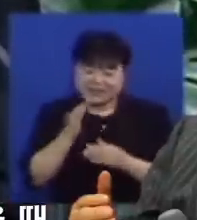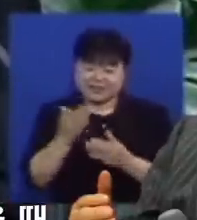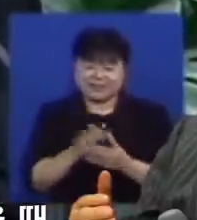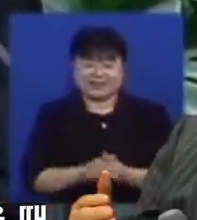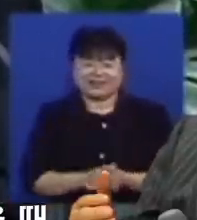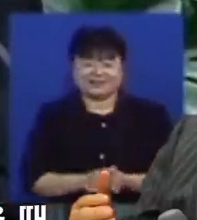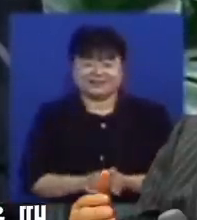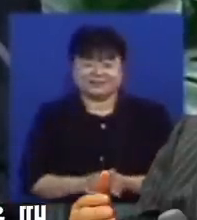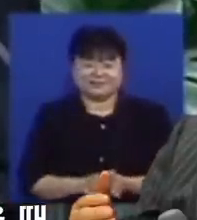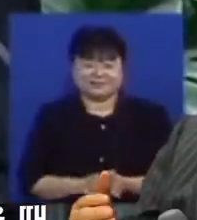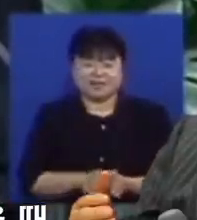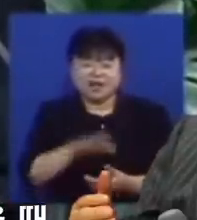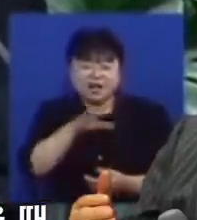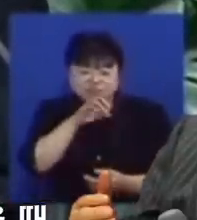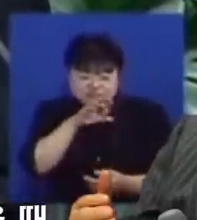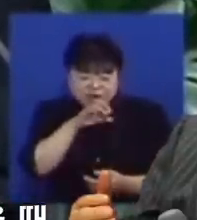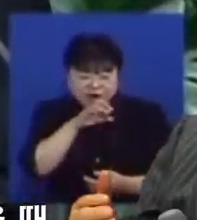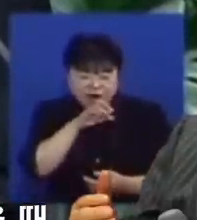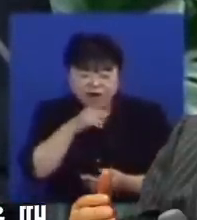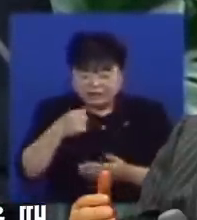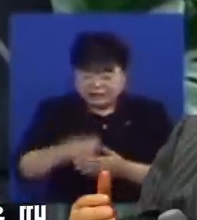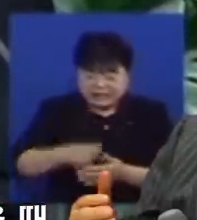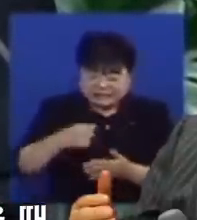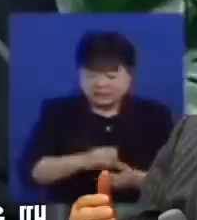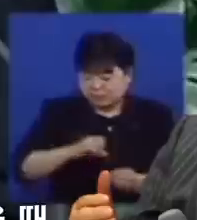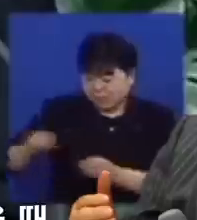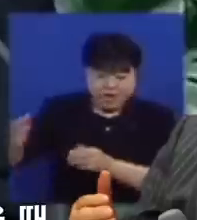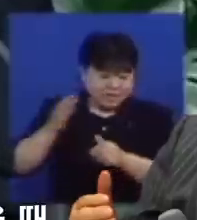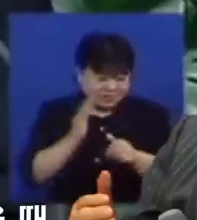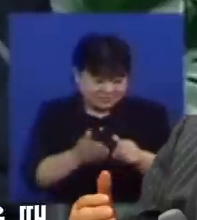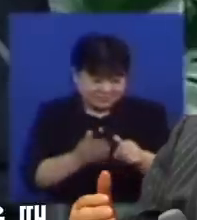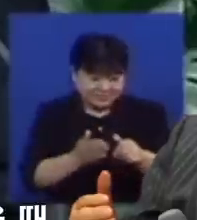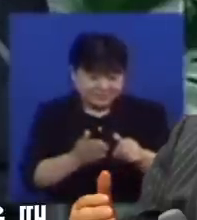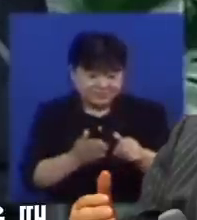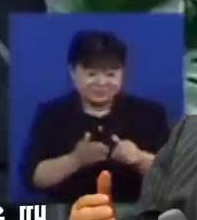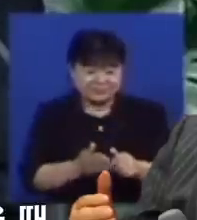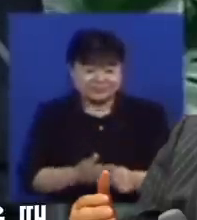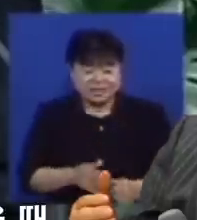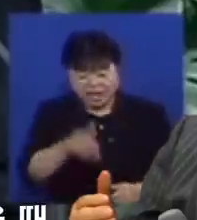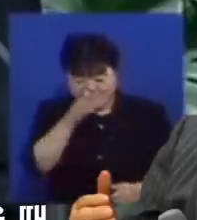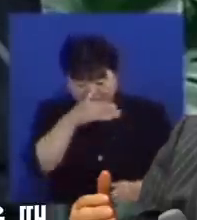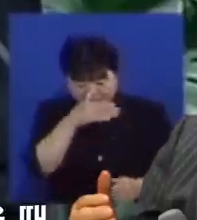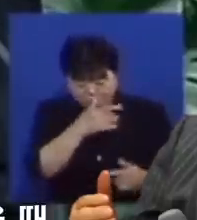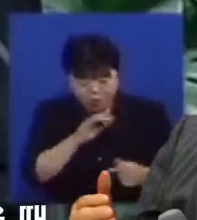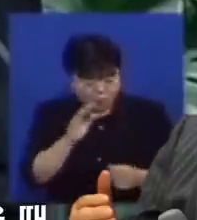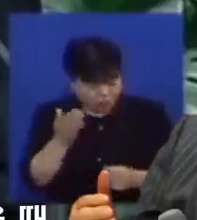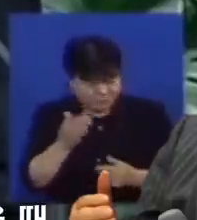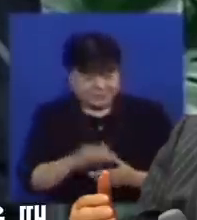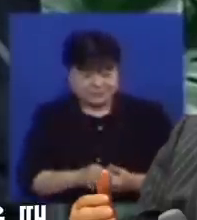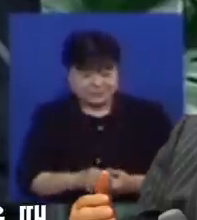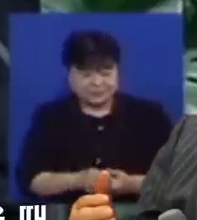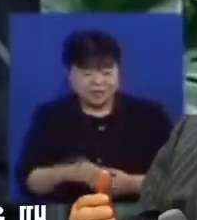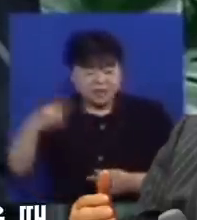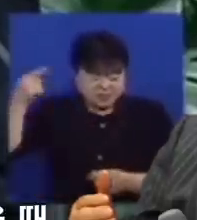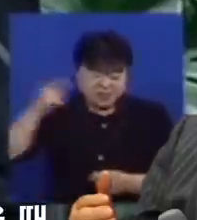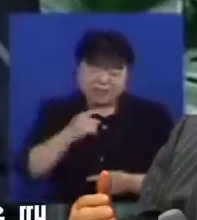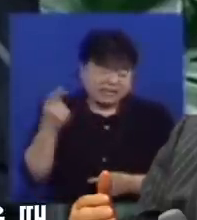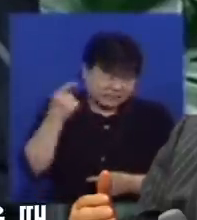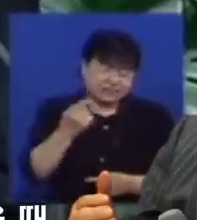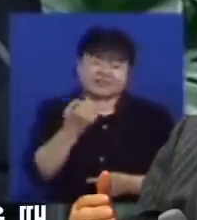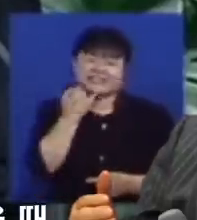것입니다. 원망과 불평과 탄식은 버리십시다. 바보 천치가 되십시다. 저 사람 머리가 돌았다고 해도